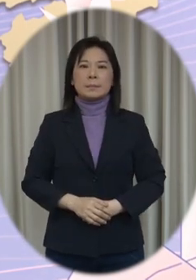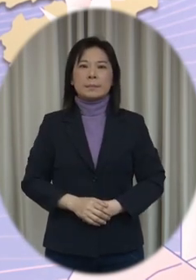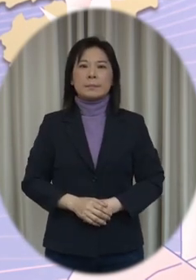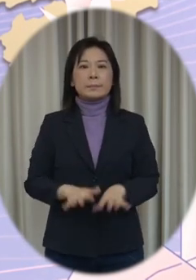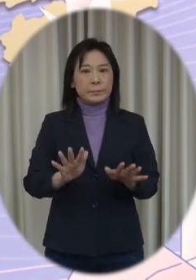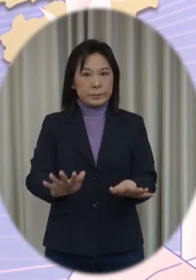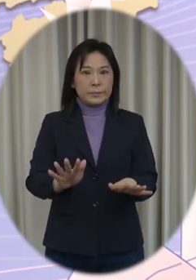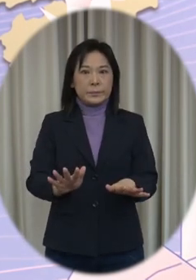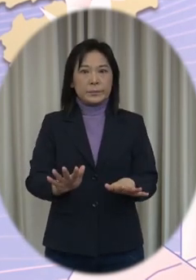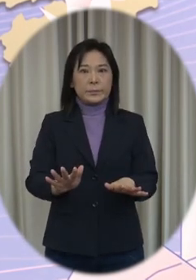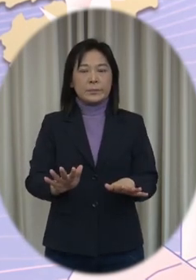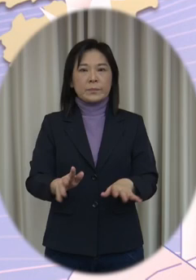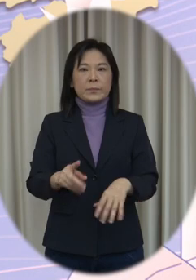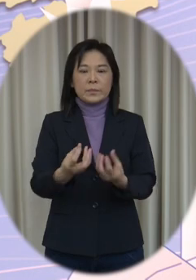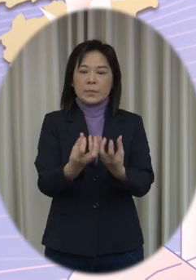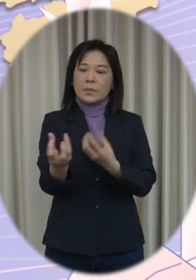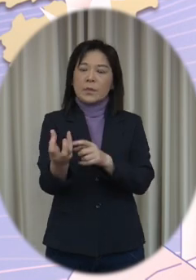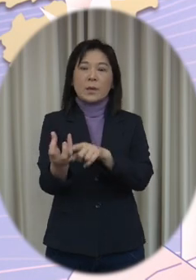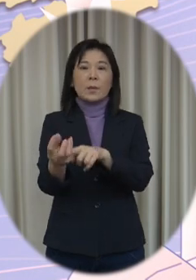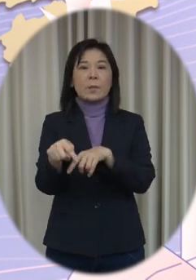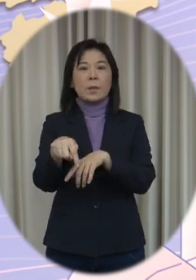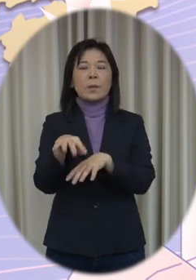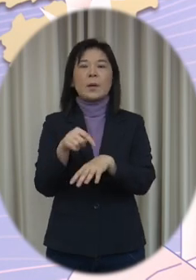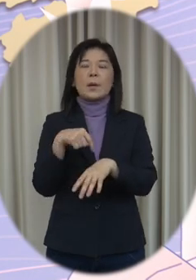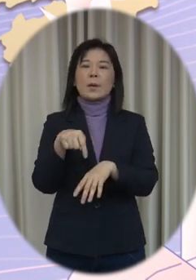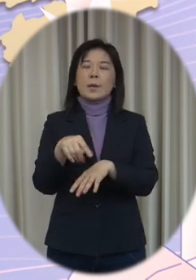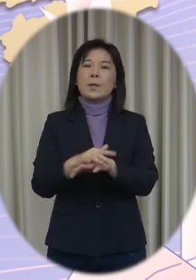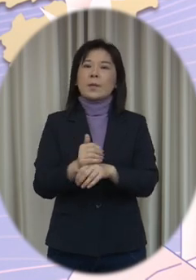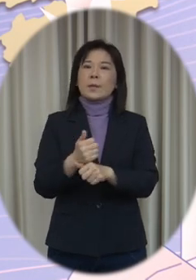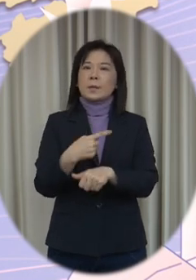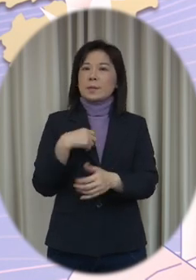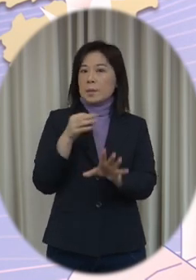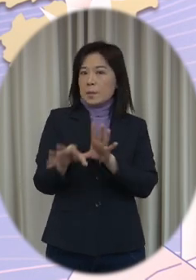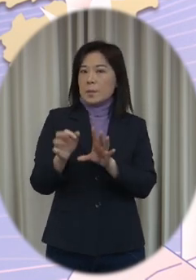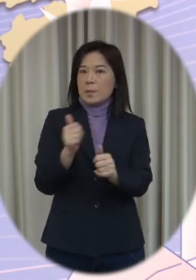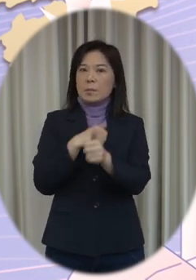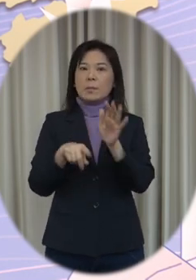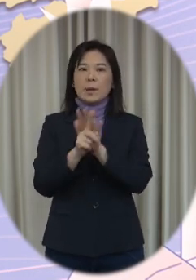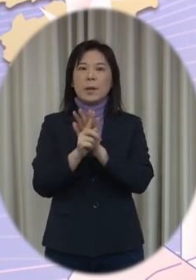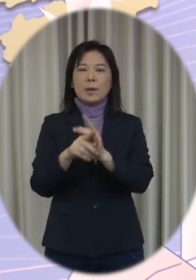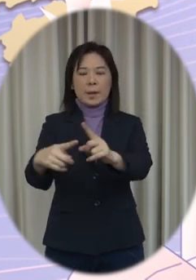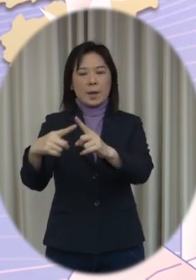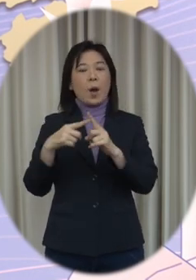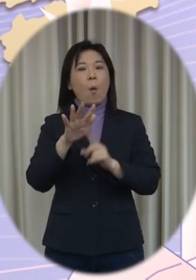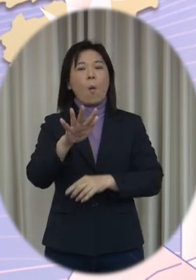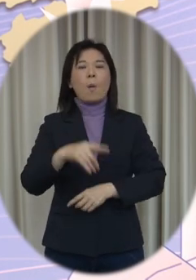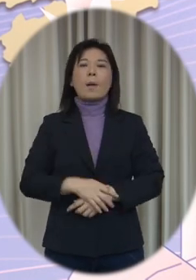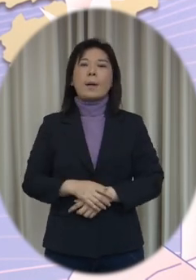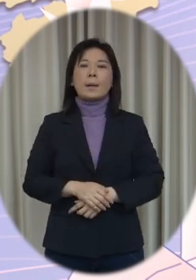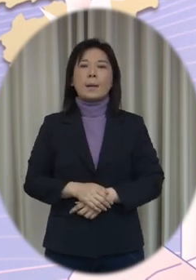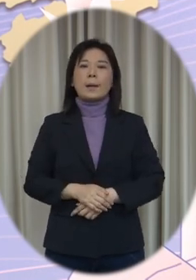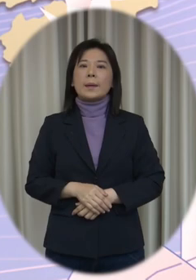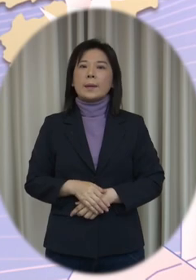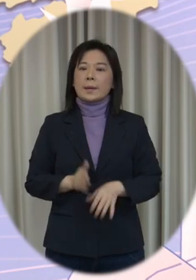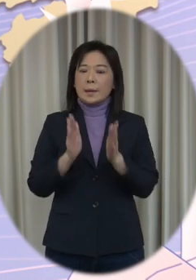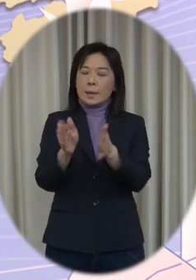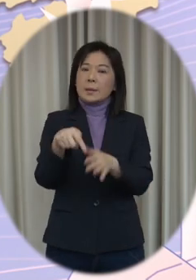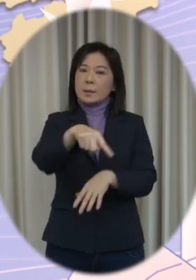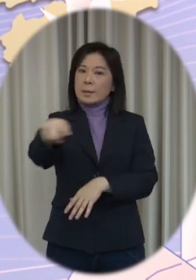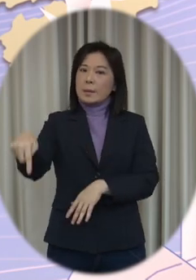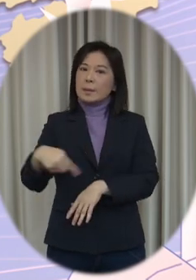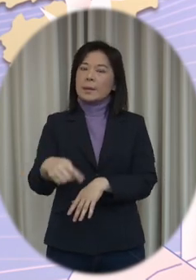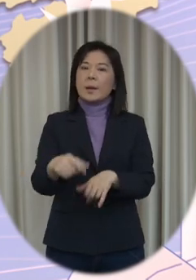今天有部分民间捐款单位代表特别出席，在此向所有慷慨解囊的民间企